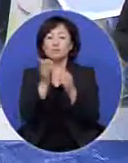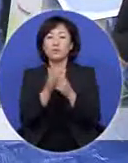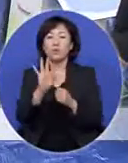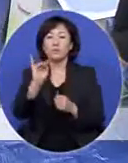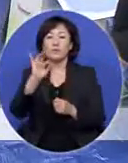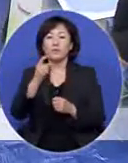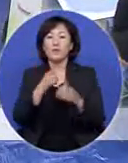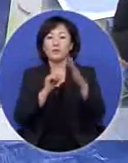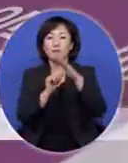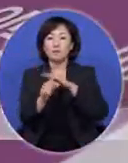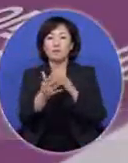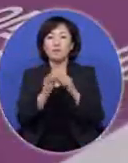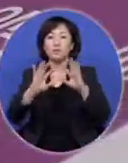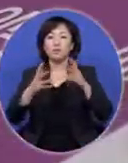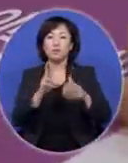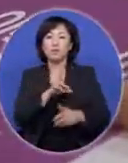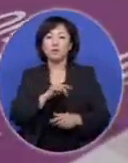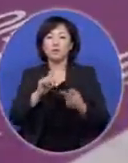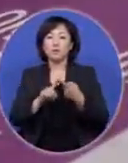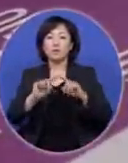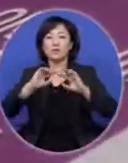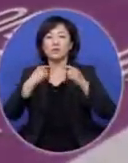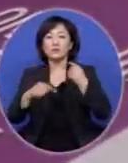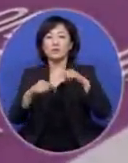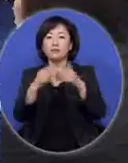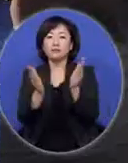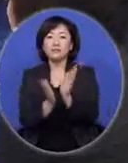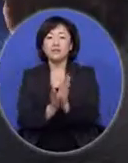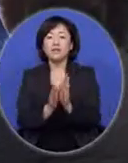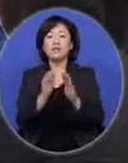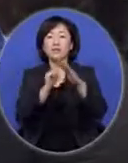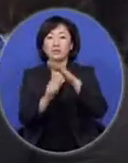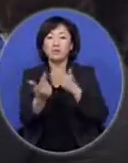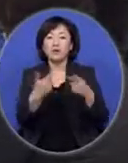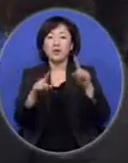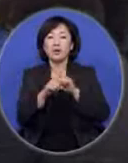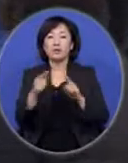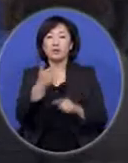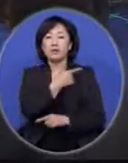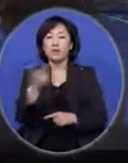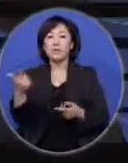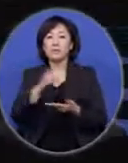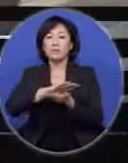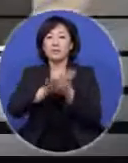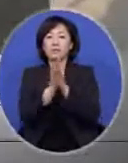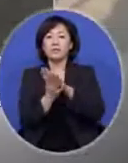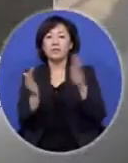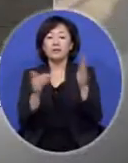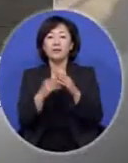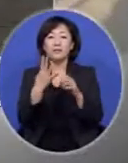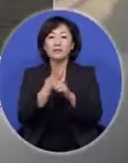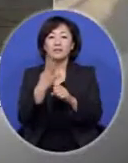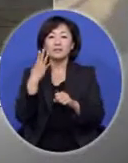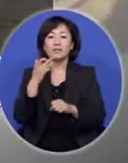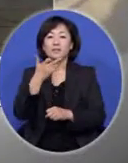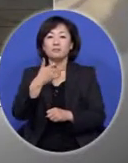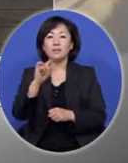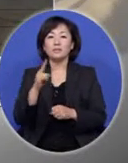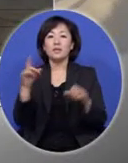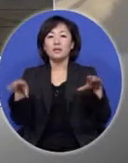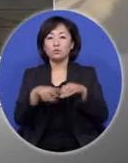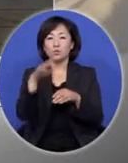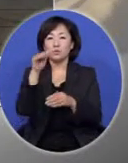비례대표 국회의원을 선출하는 정당 득표율에서 큰 변화의 조짐이 나타났습니다. 4년 전 18대